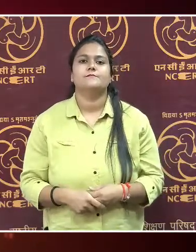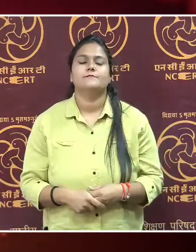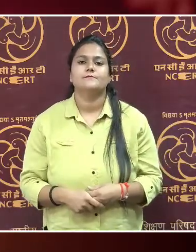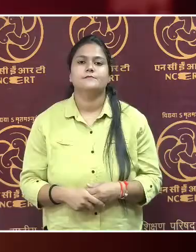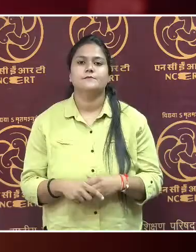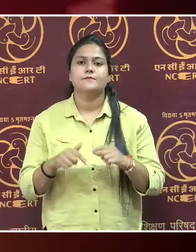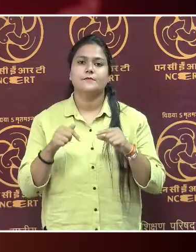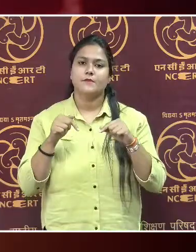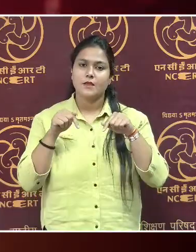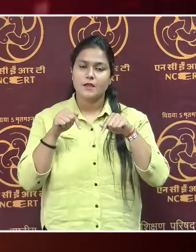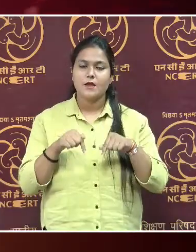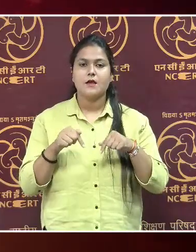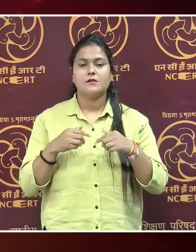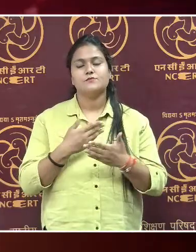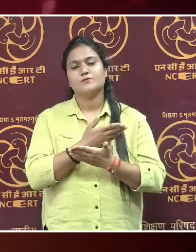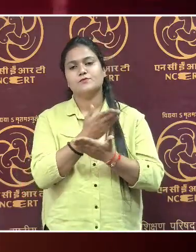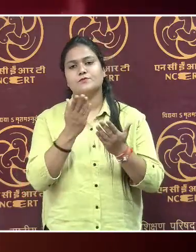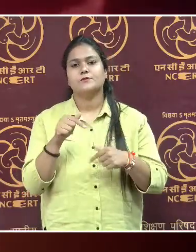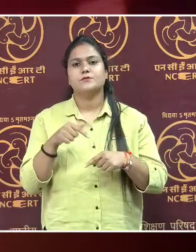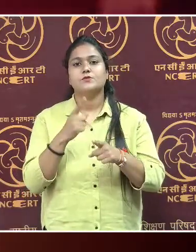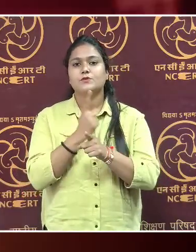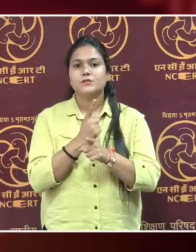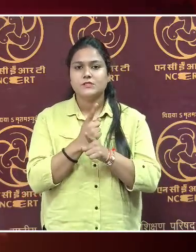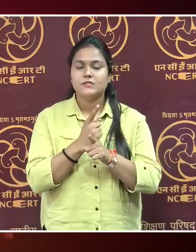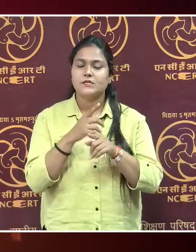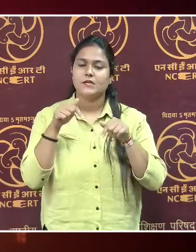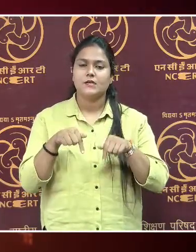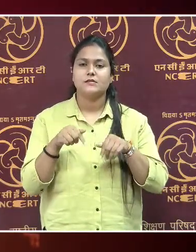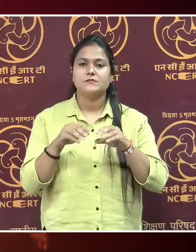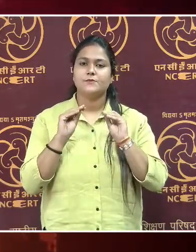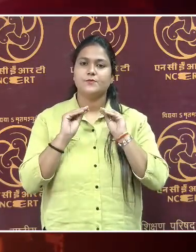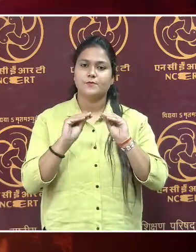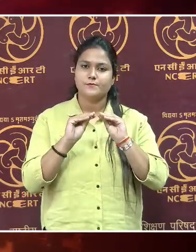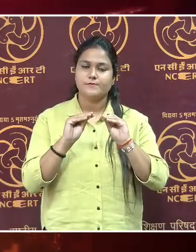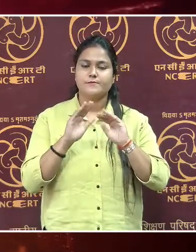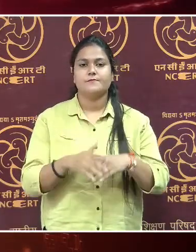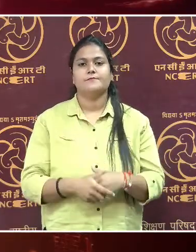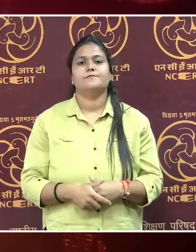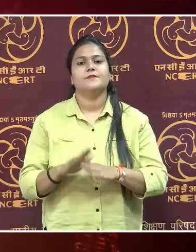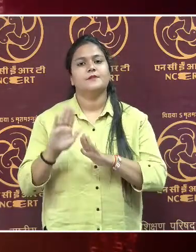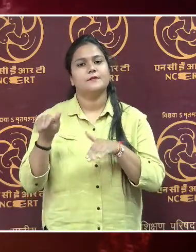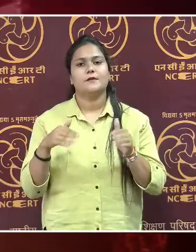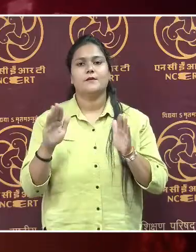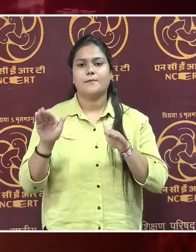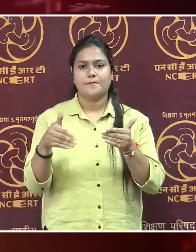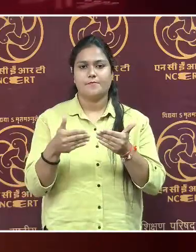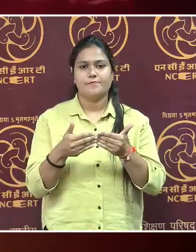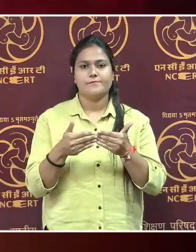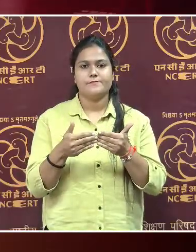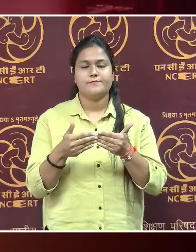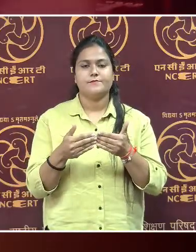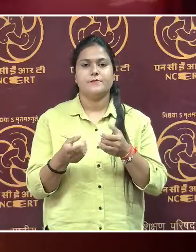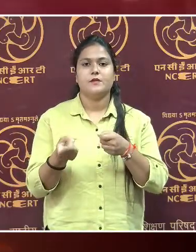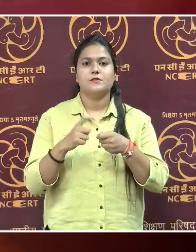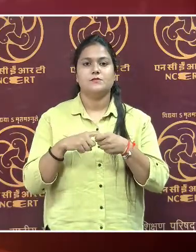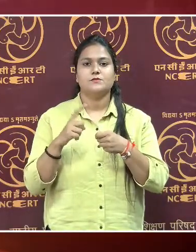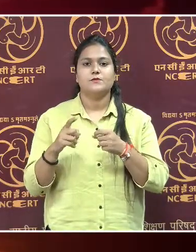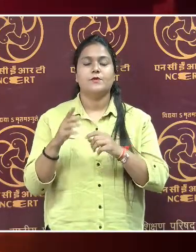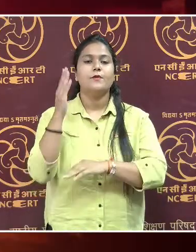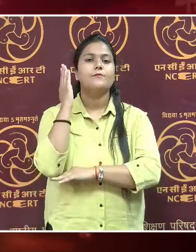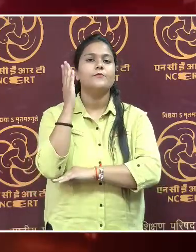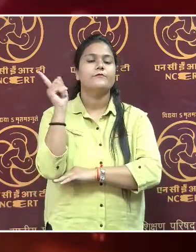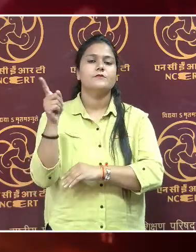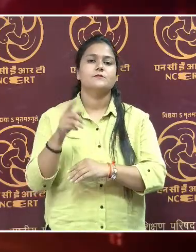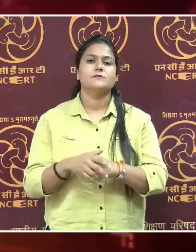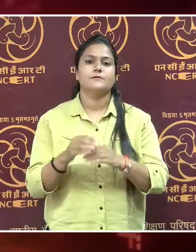ज़्यादा डिटेल्स डाइवर्ज करेंगे हमारे एक्सपर्ट्स, जिनको मैं अब आपसे इंट्रोड्यूस कराना चाहूँगी. इन द स्टूडियो आई एम जॉइंड बाय प्रोफेसर भारती